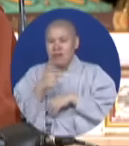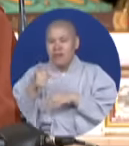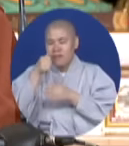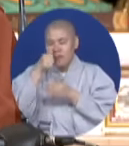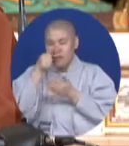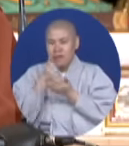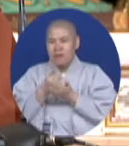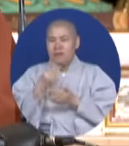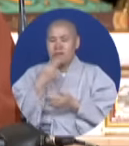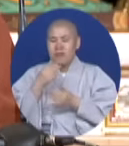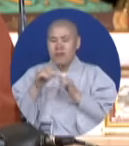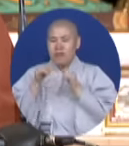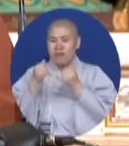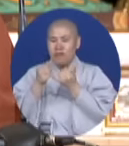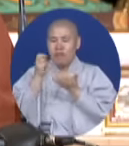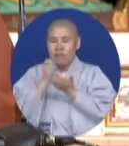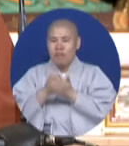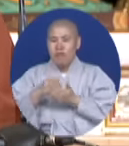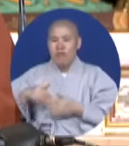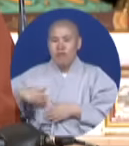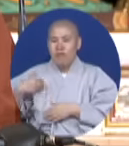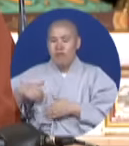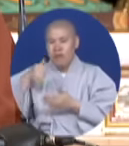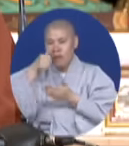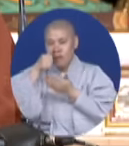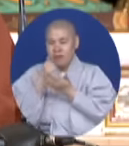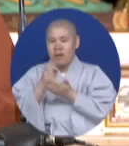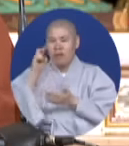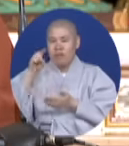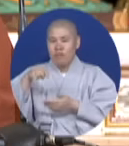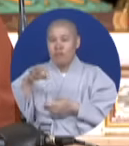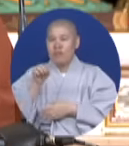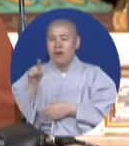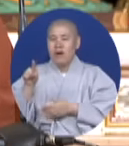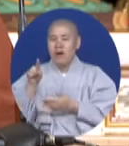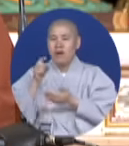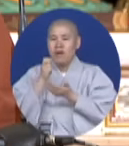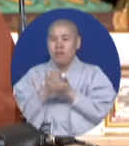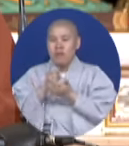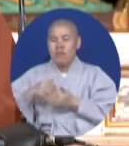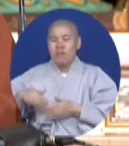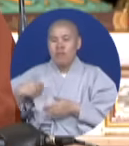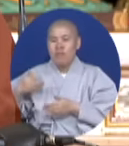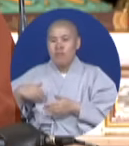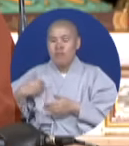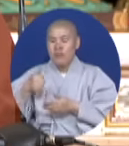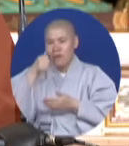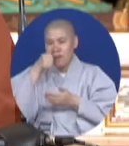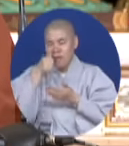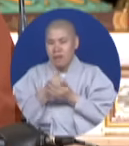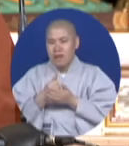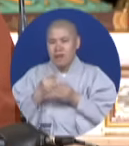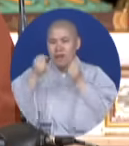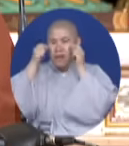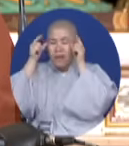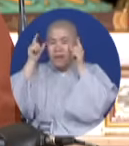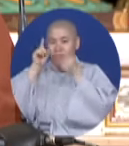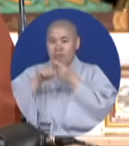인연법 모르는 죄 무화법 모르는 죄 해탈법 모르는 죄